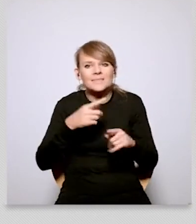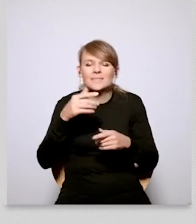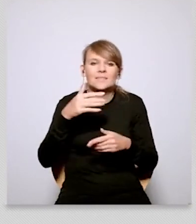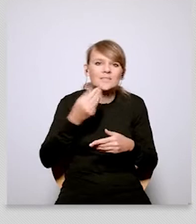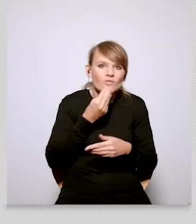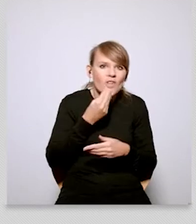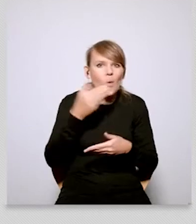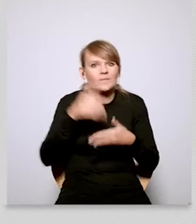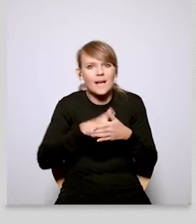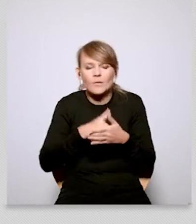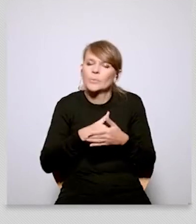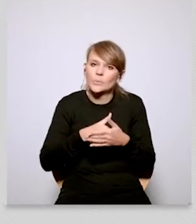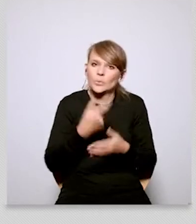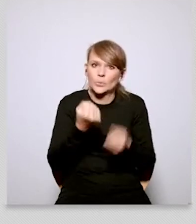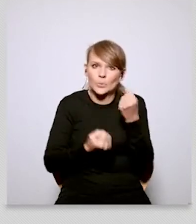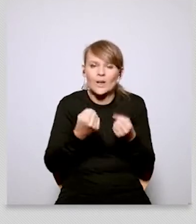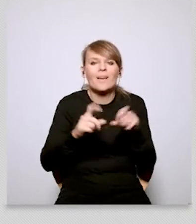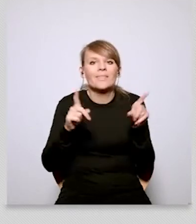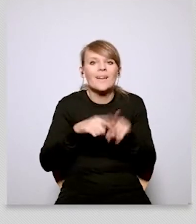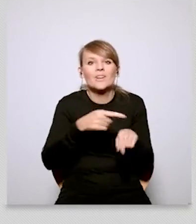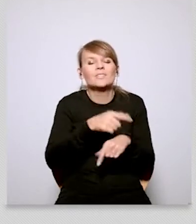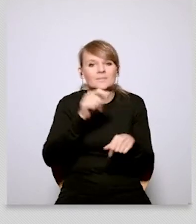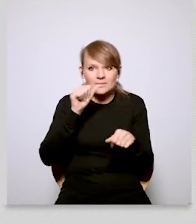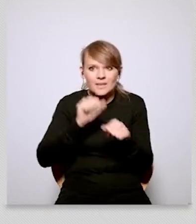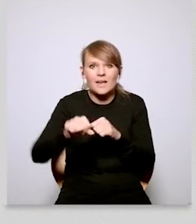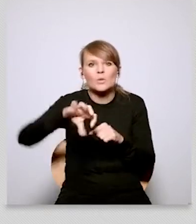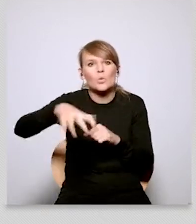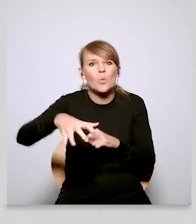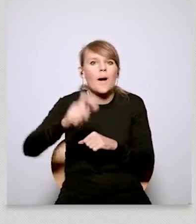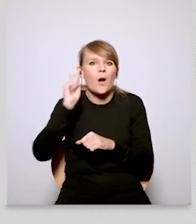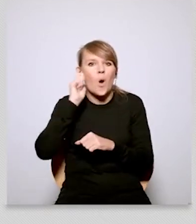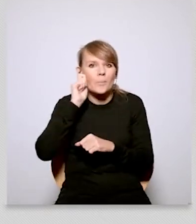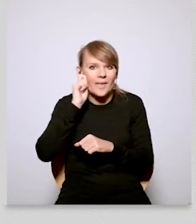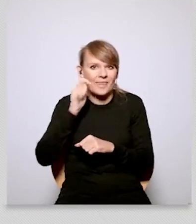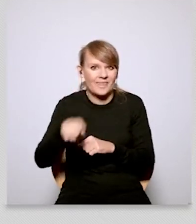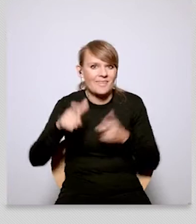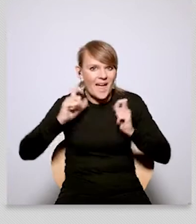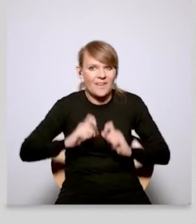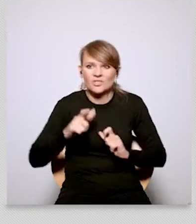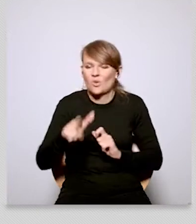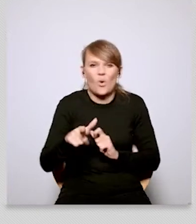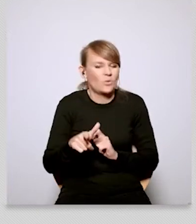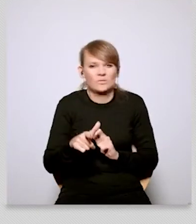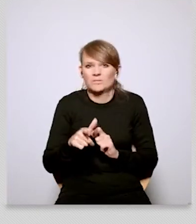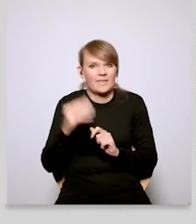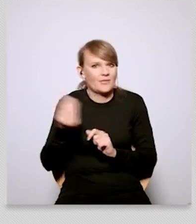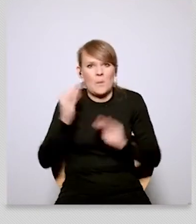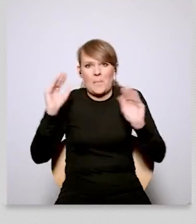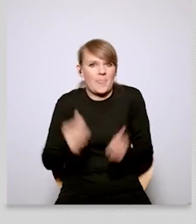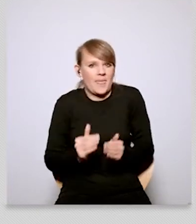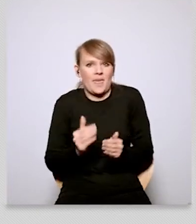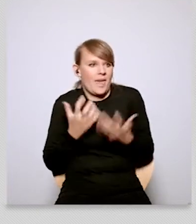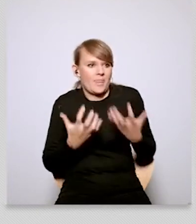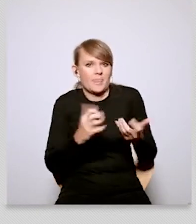też są różne grupy wśród kobiet mytknących na wsi, które są jeszcze mniej chętne do tej zmiany swoich postaw, swoich zachowań.